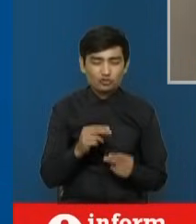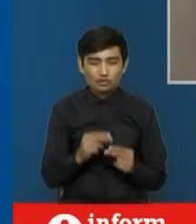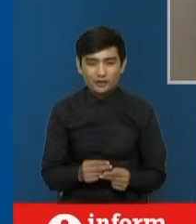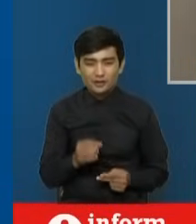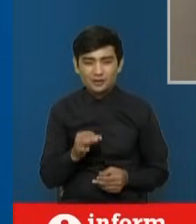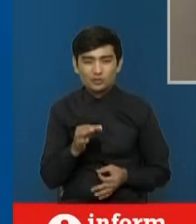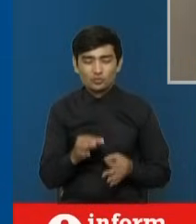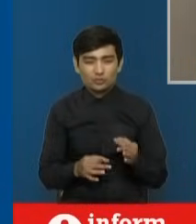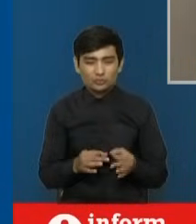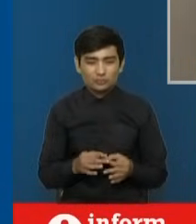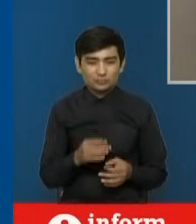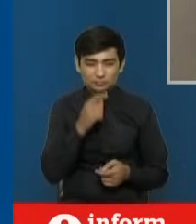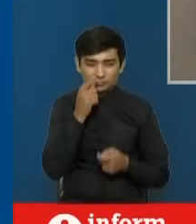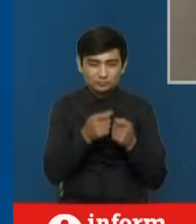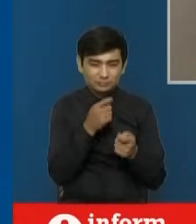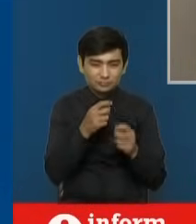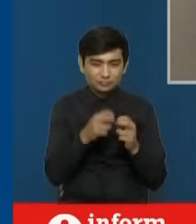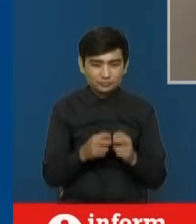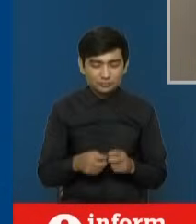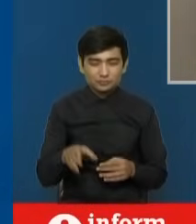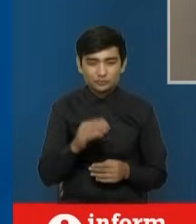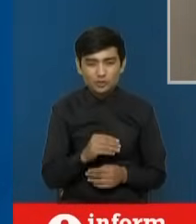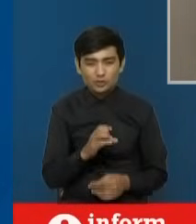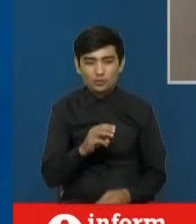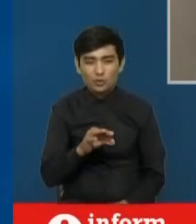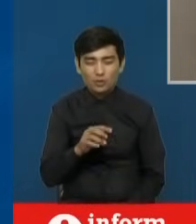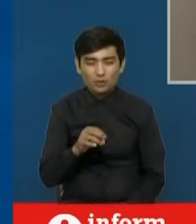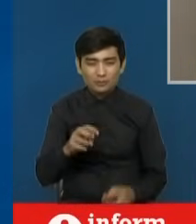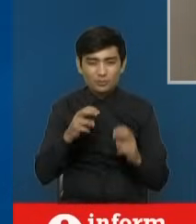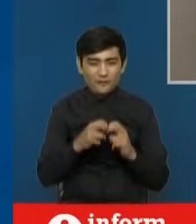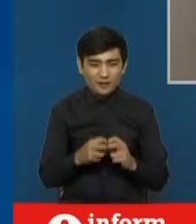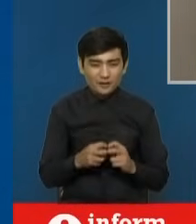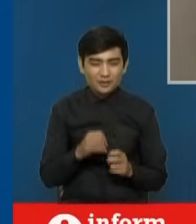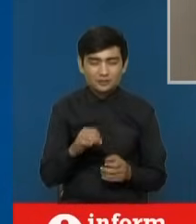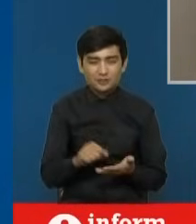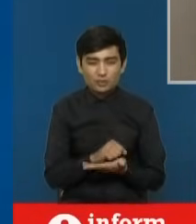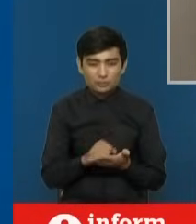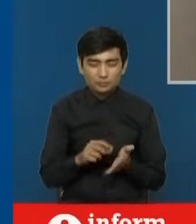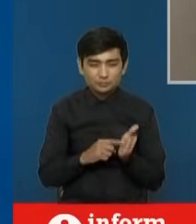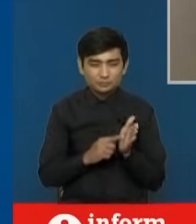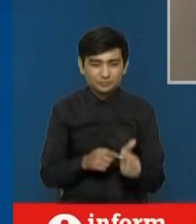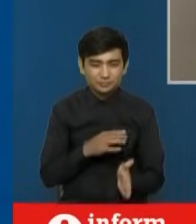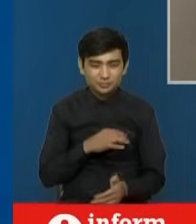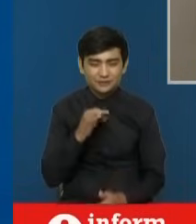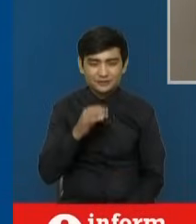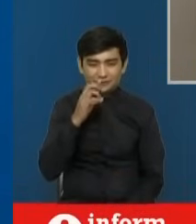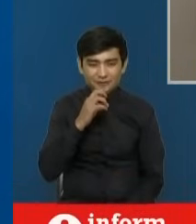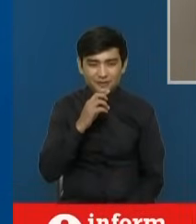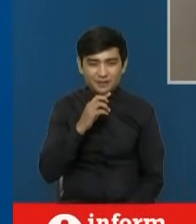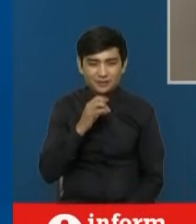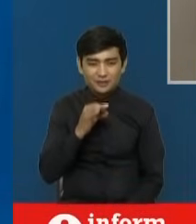значит, тщательно исследовал все доводы сторон, документы, представленные сторонами, и пришел